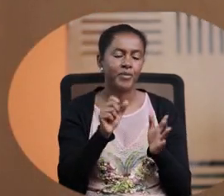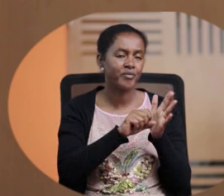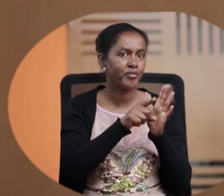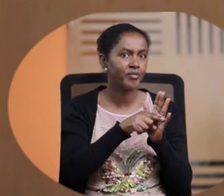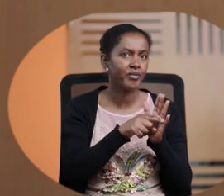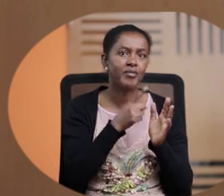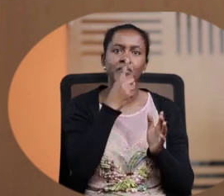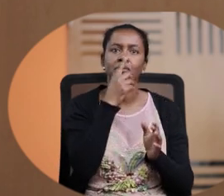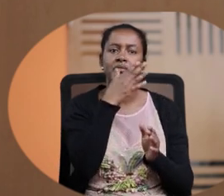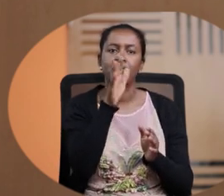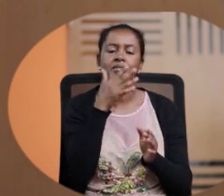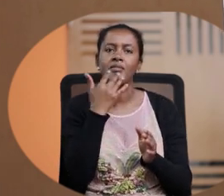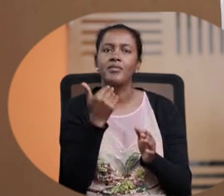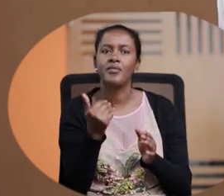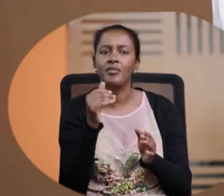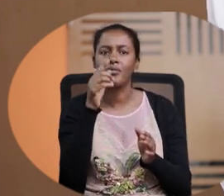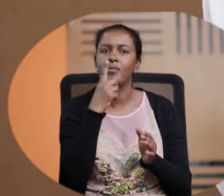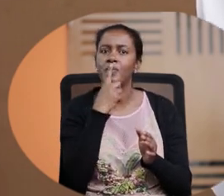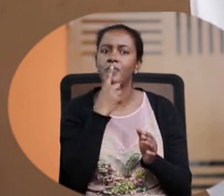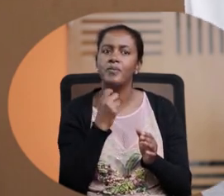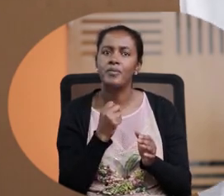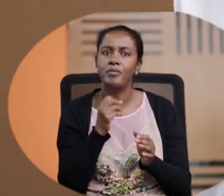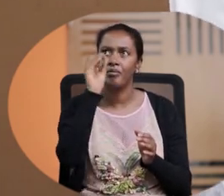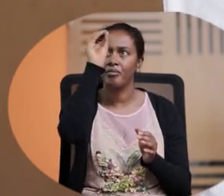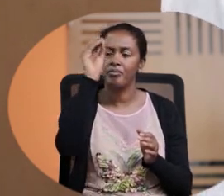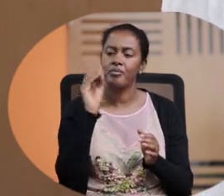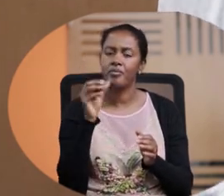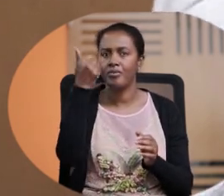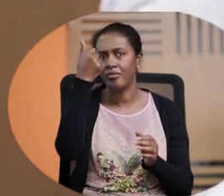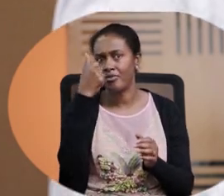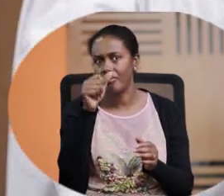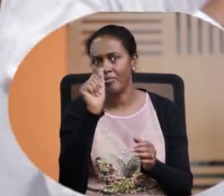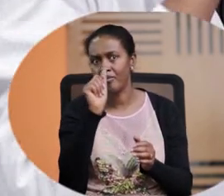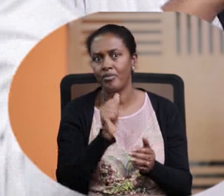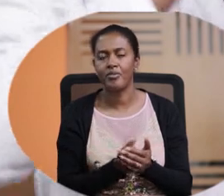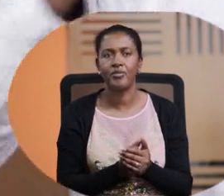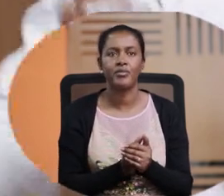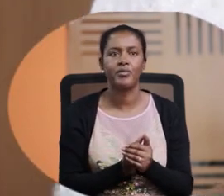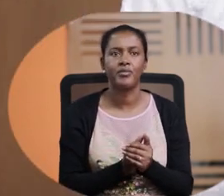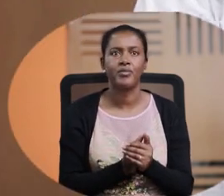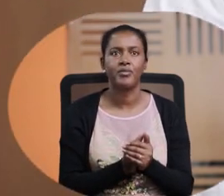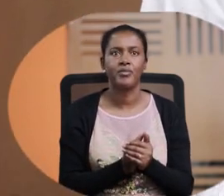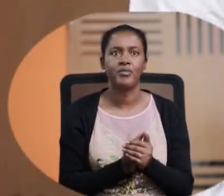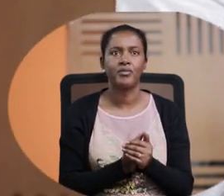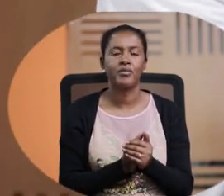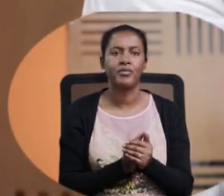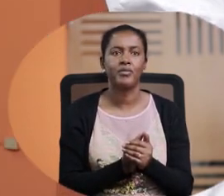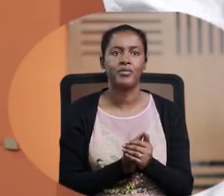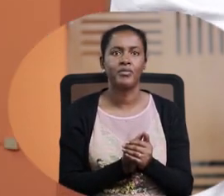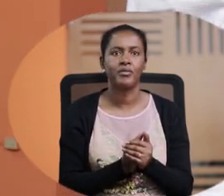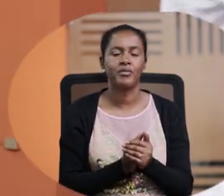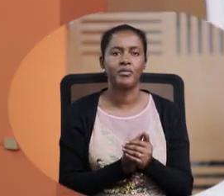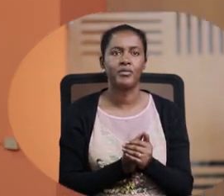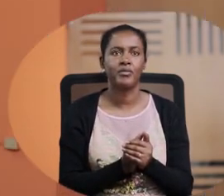diban dima ibanta kudan mana sani yokani mo gaf hallu diban ibanta kudan hallu